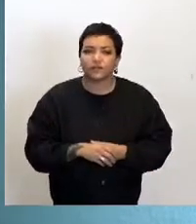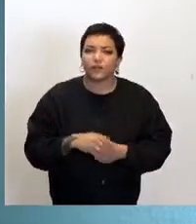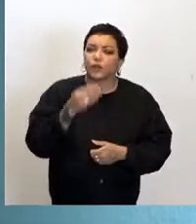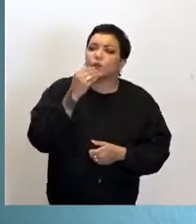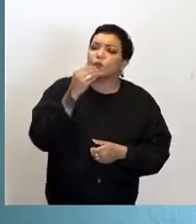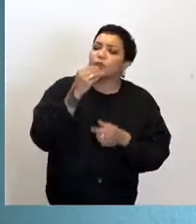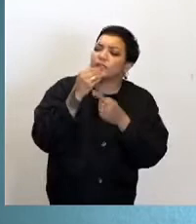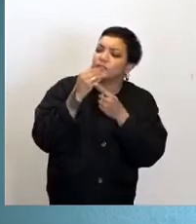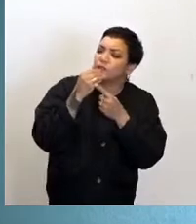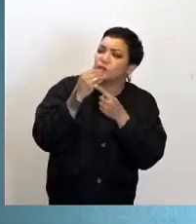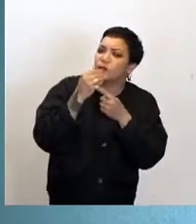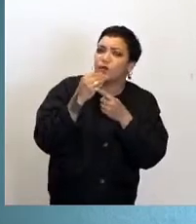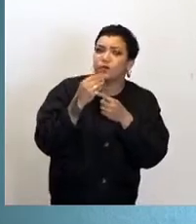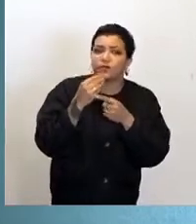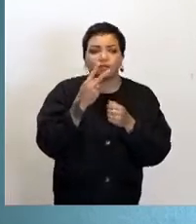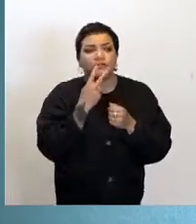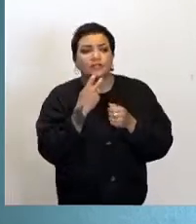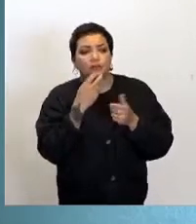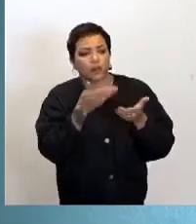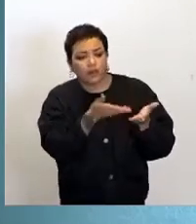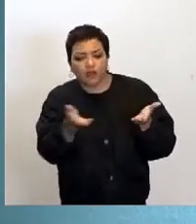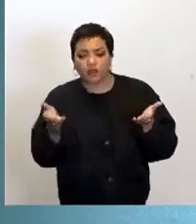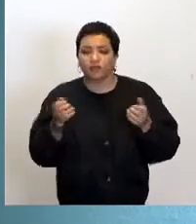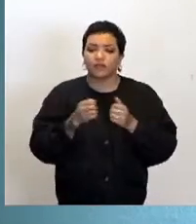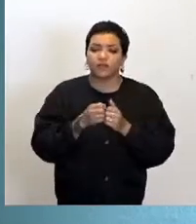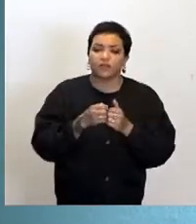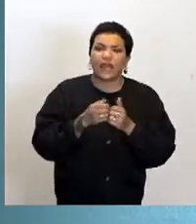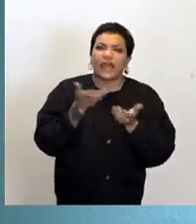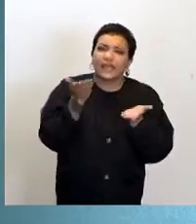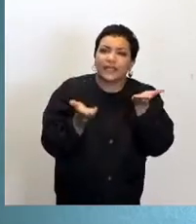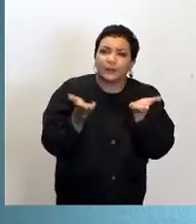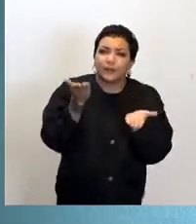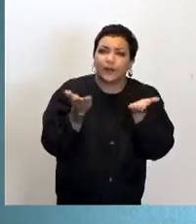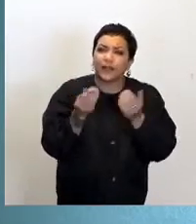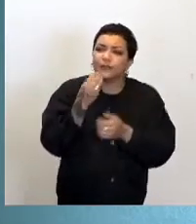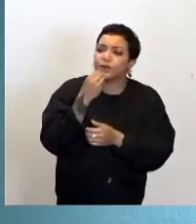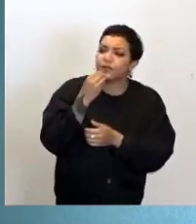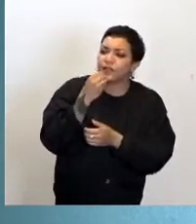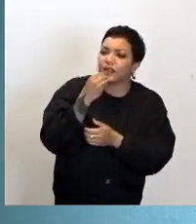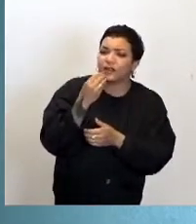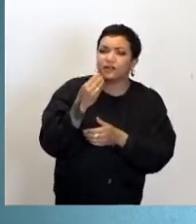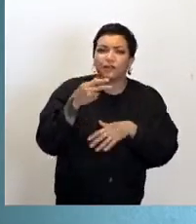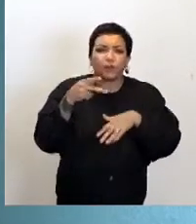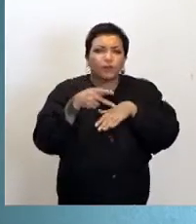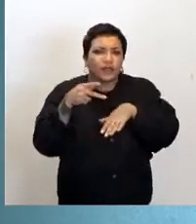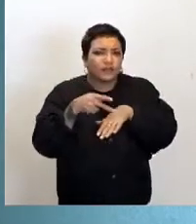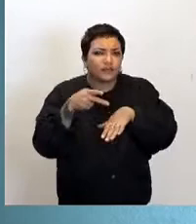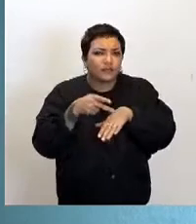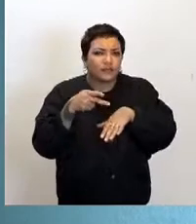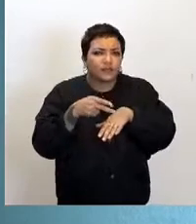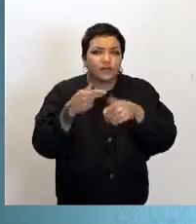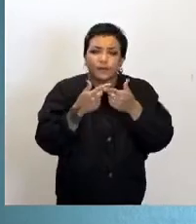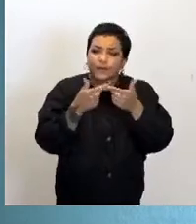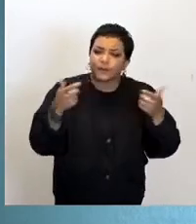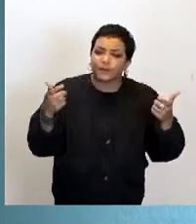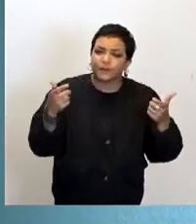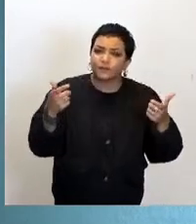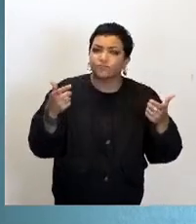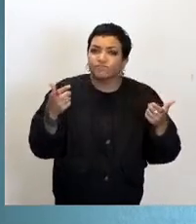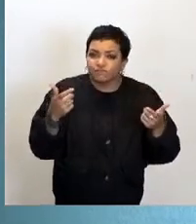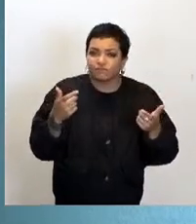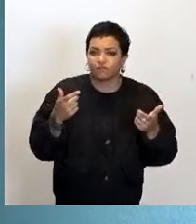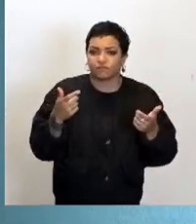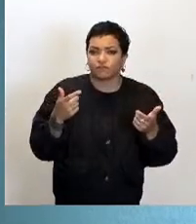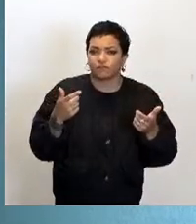nutrition de nos concitoyens, quid de l'équilibre alimentaire certes, mais en termes de protéines et tout ce qui fait la